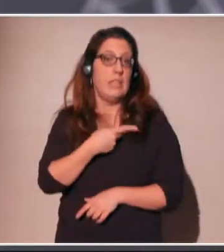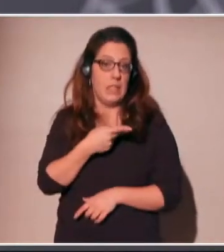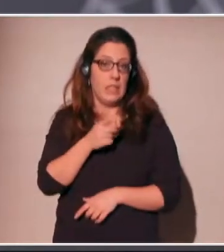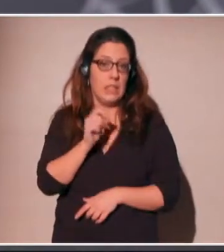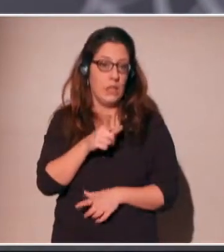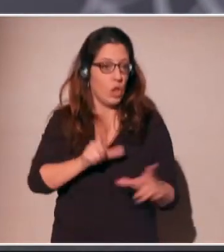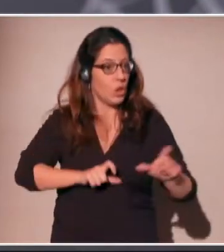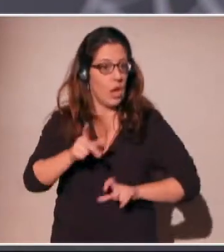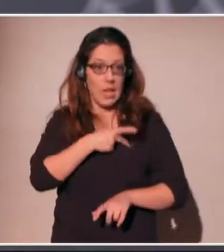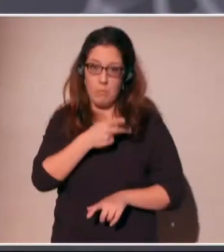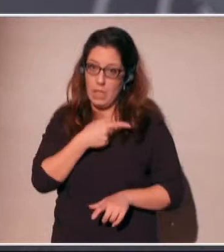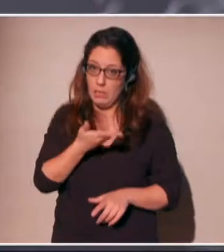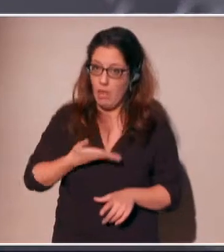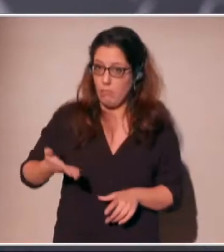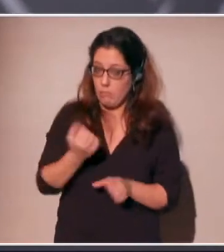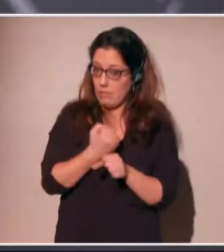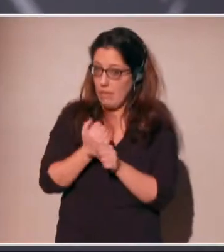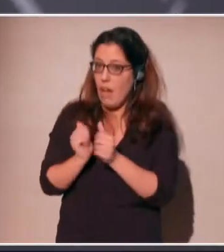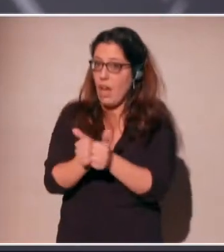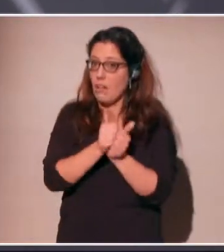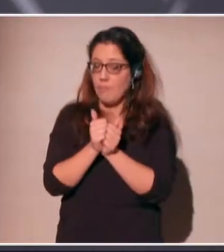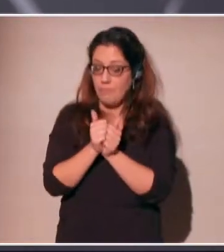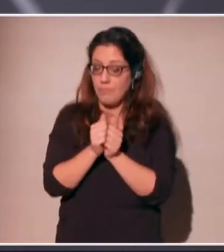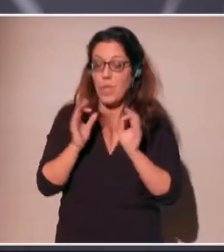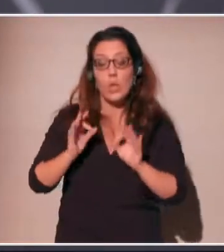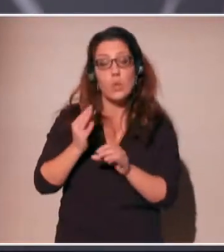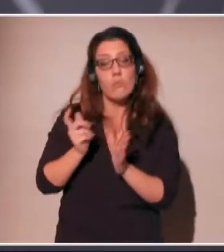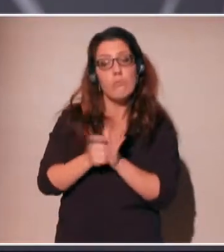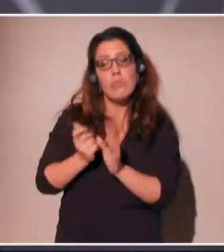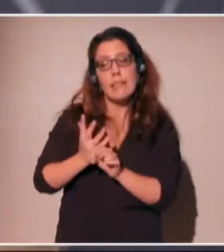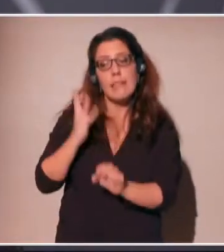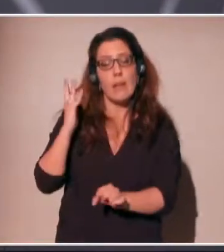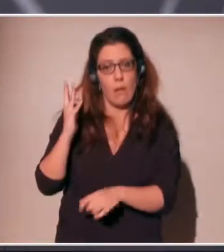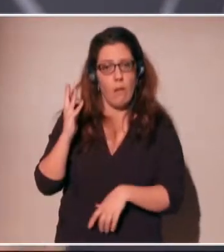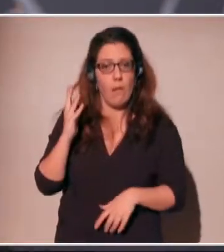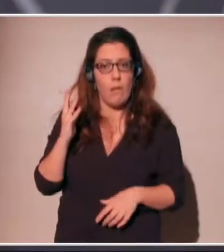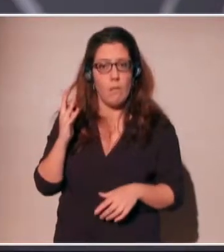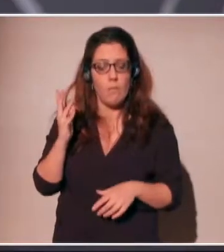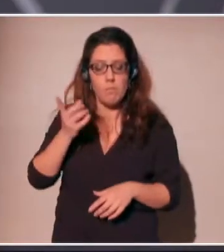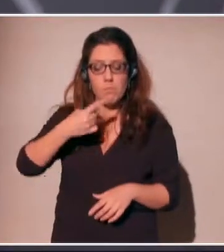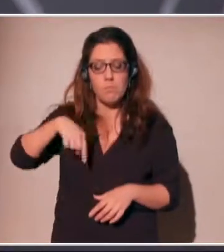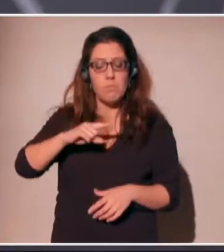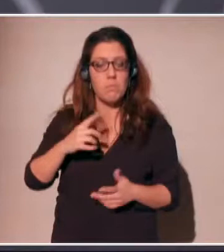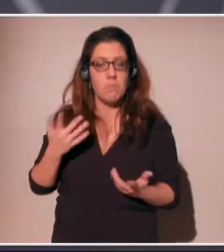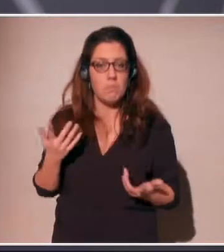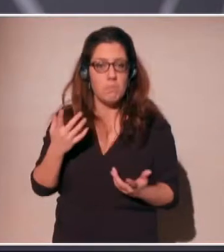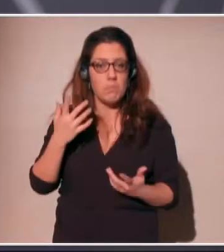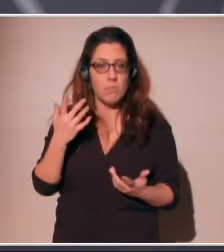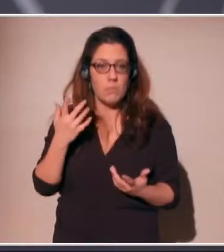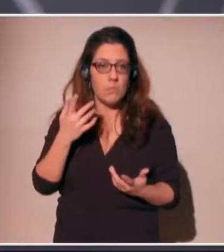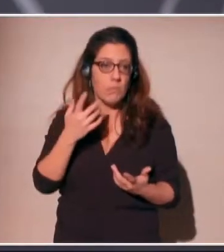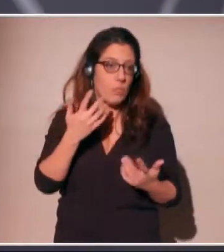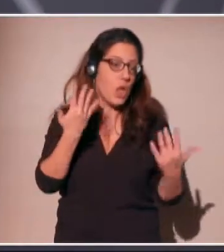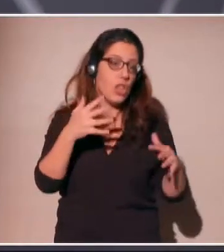collègues médecins. Il y a 5 ans, nous avons réalisé, comme vous l'avez entendu d'ailleurs